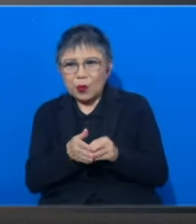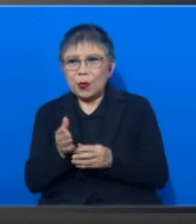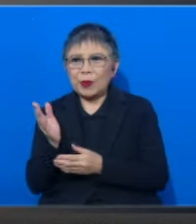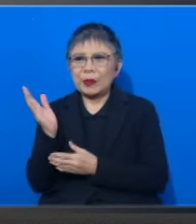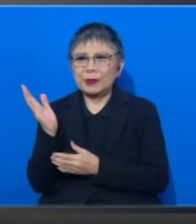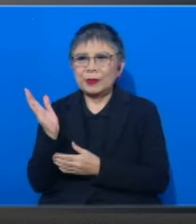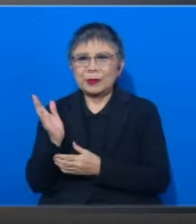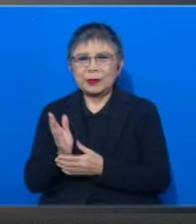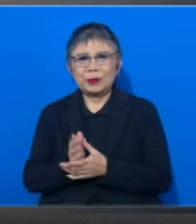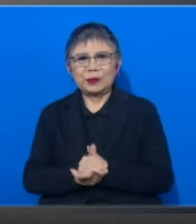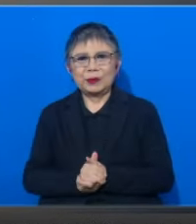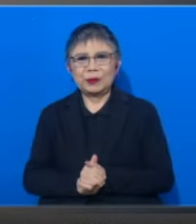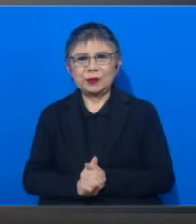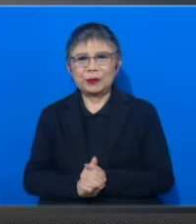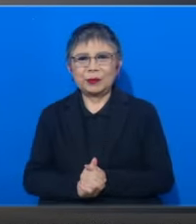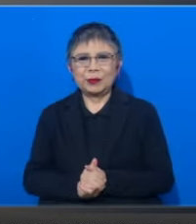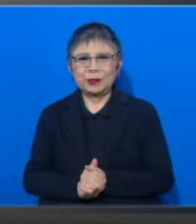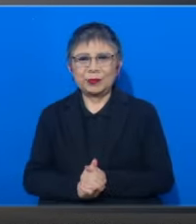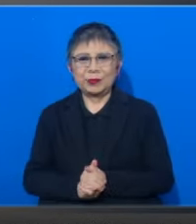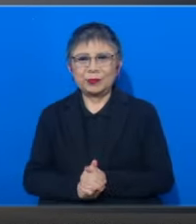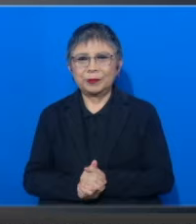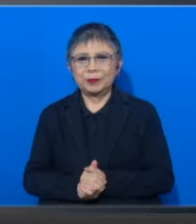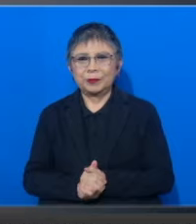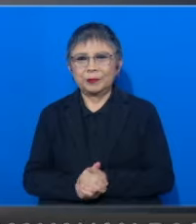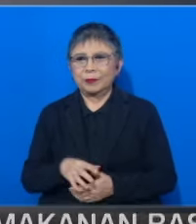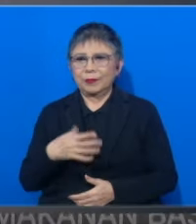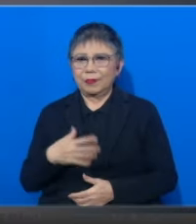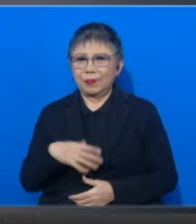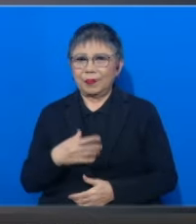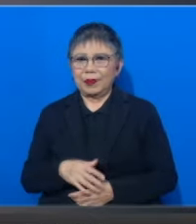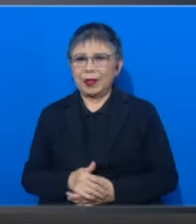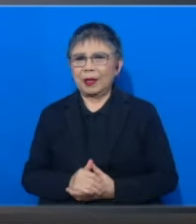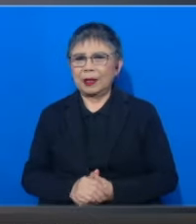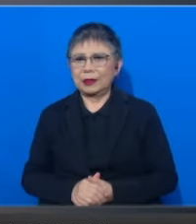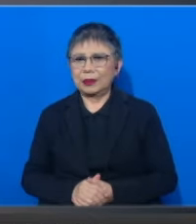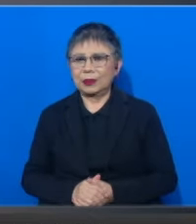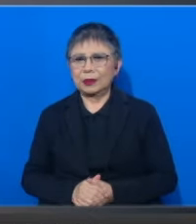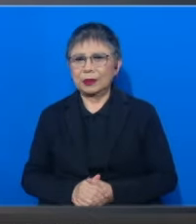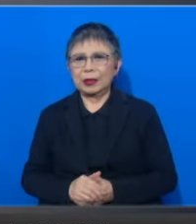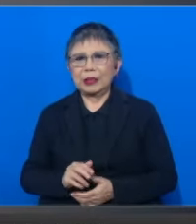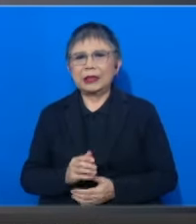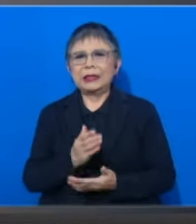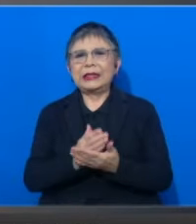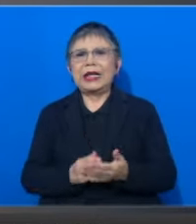tengah toples agar jari bocah ini bisa terlepas. Perlu kejelian dan waktu hingga 30 menit sebelum